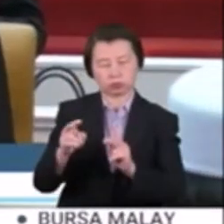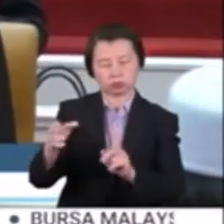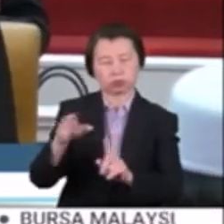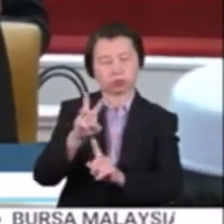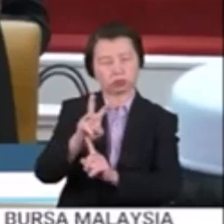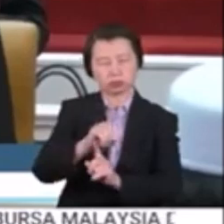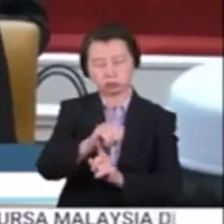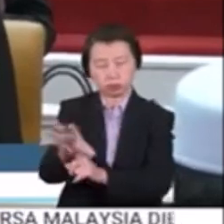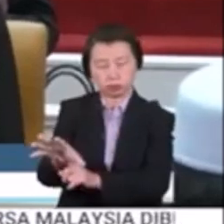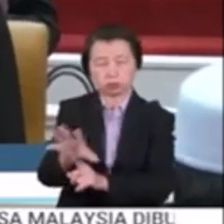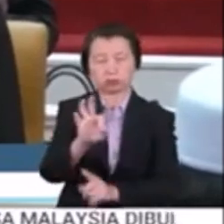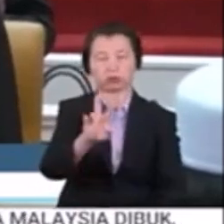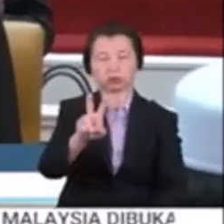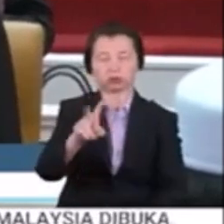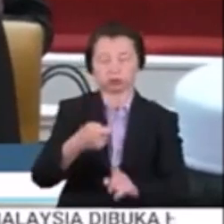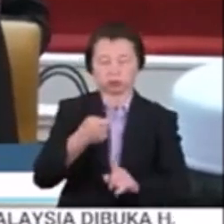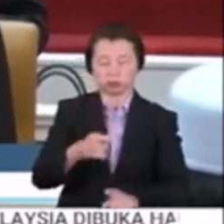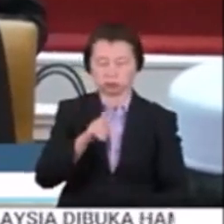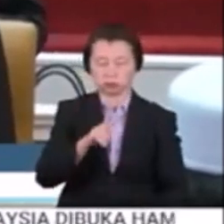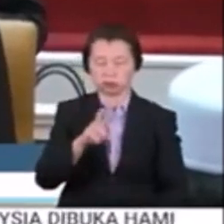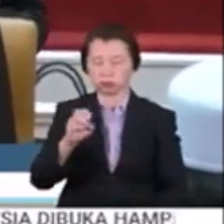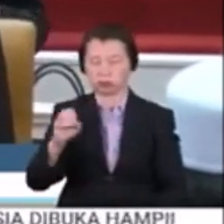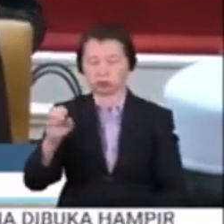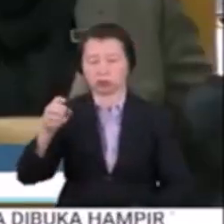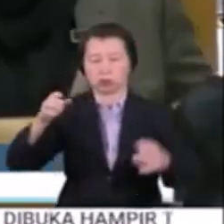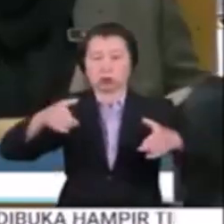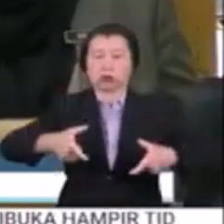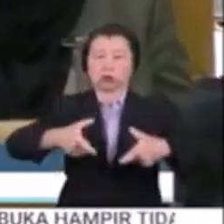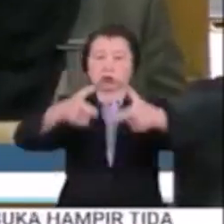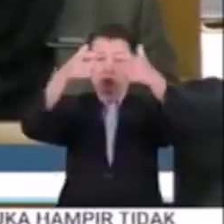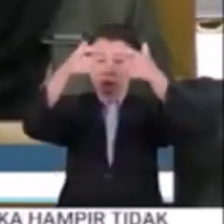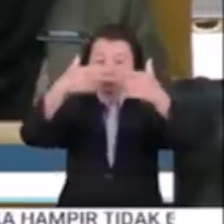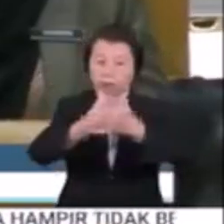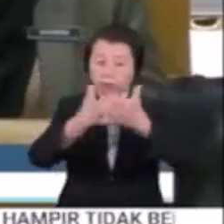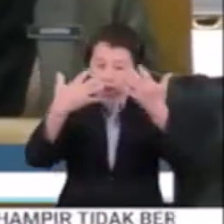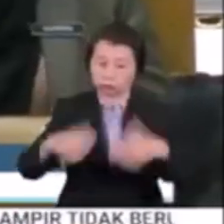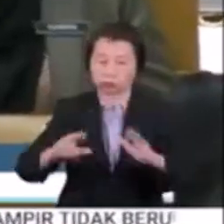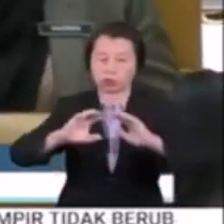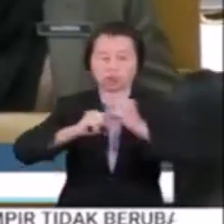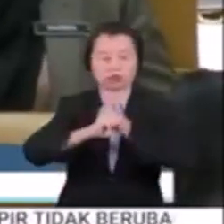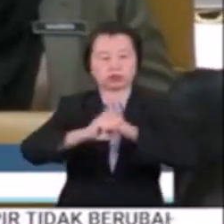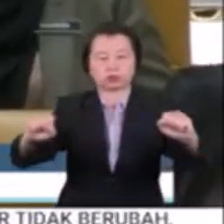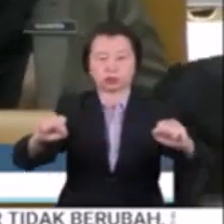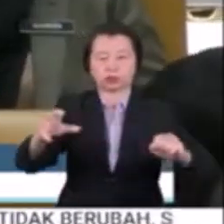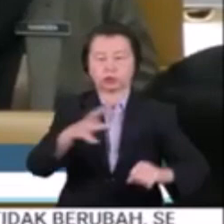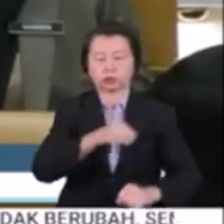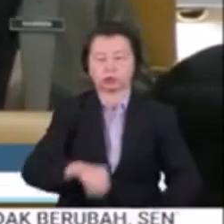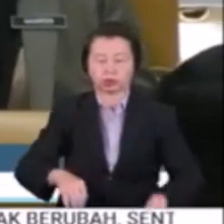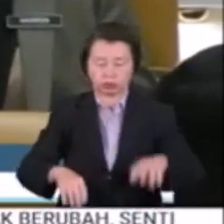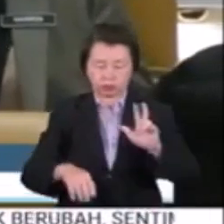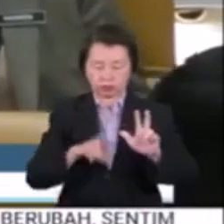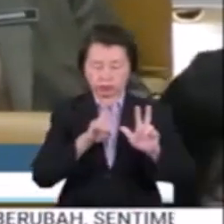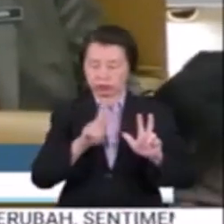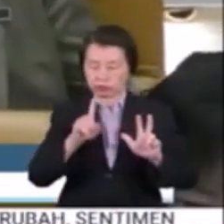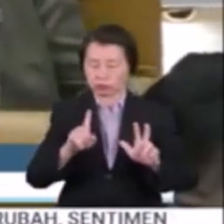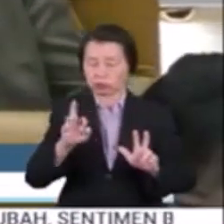pencapaian 92 daripada 206 menara baharu yang dirancang telah siap beroperasi. Manakala